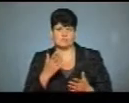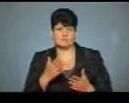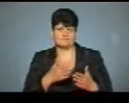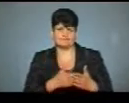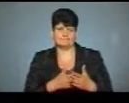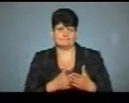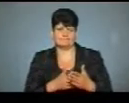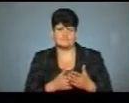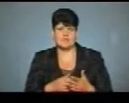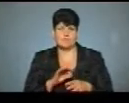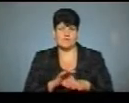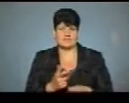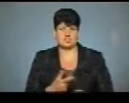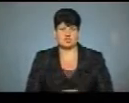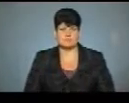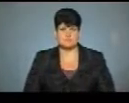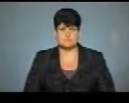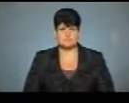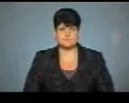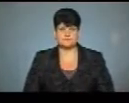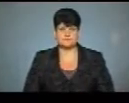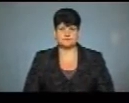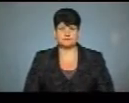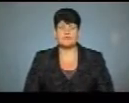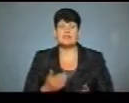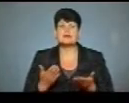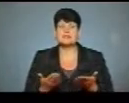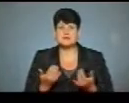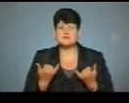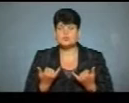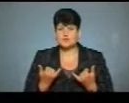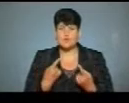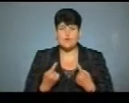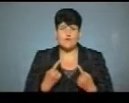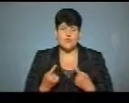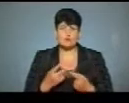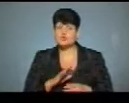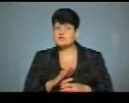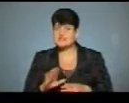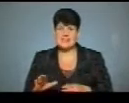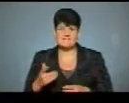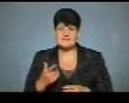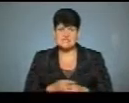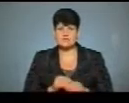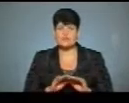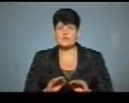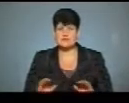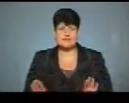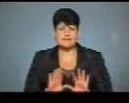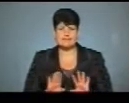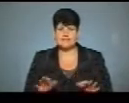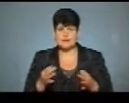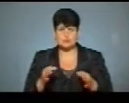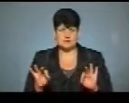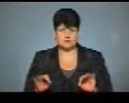віковий сенс для проведення щеплення. Ну, власне, який ми сьогодні говоримо про те, що невакцинованих дітей не пускатимуть